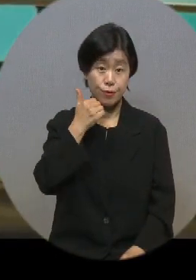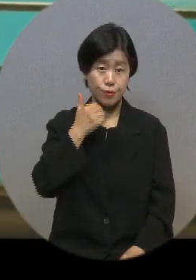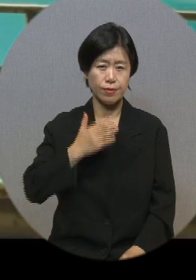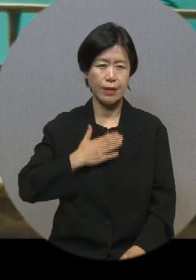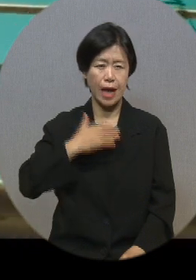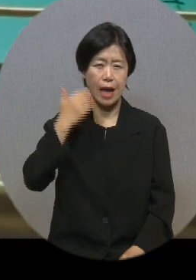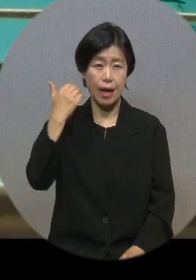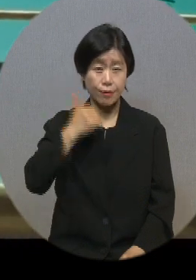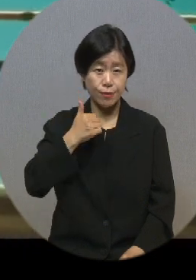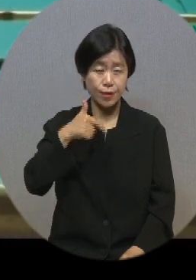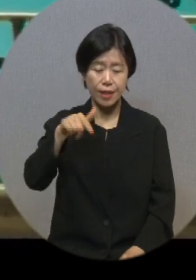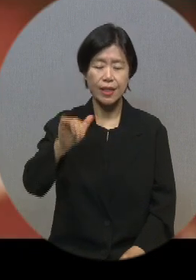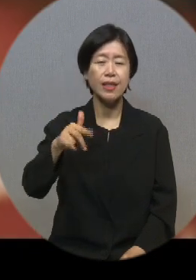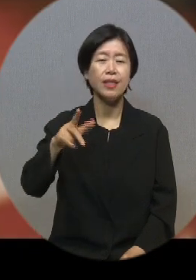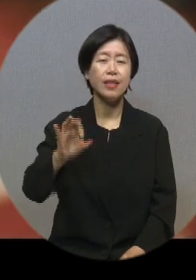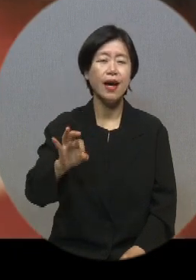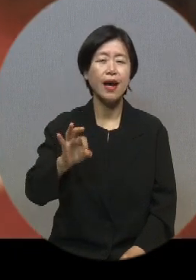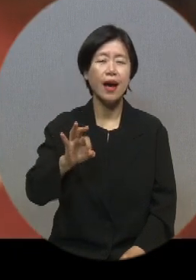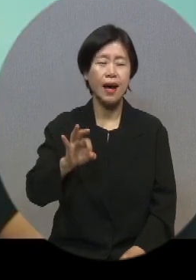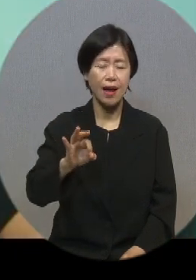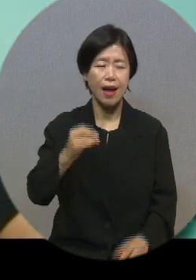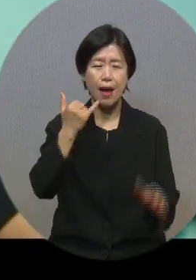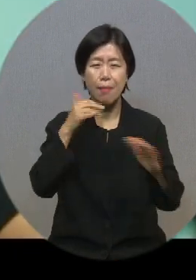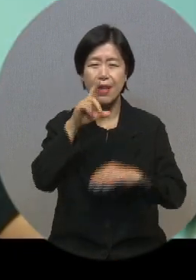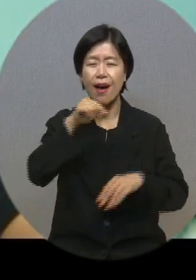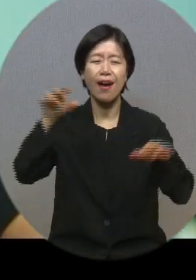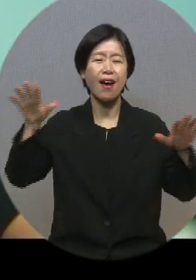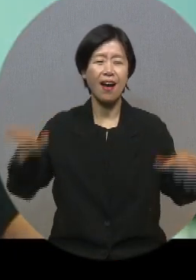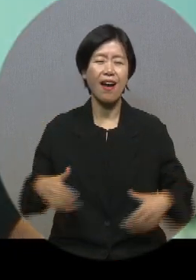내가 바로 기장 갈매기다.